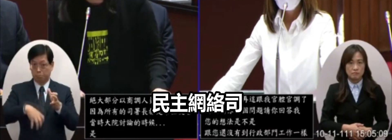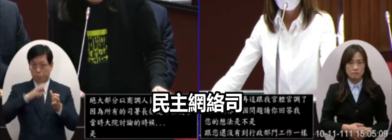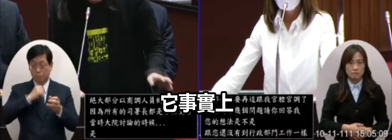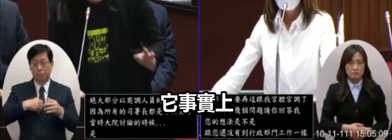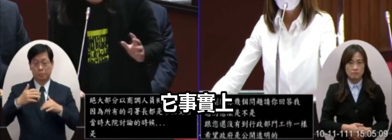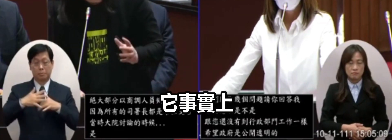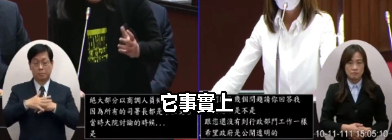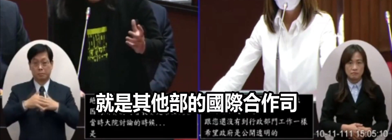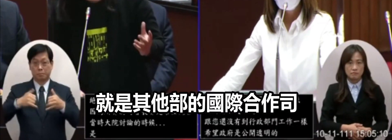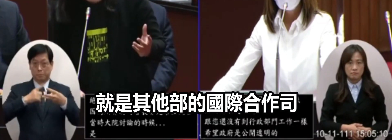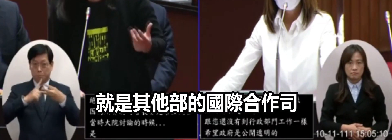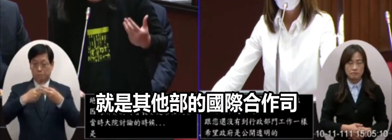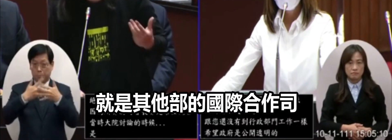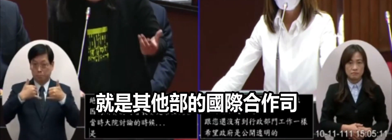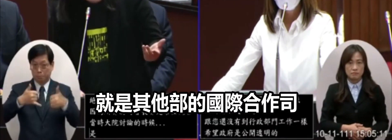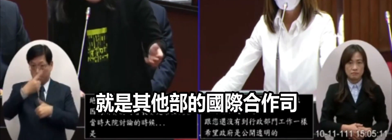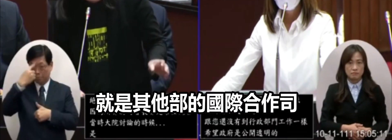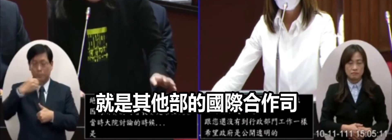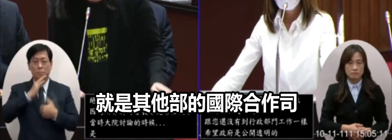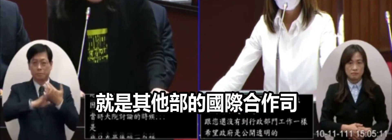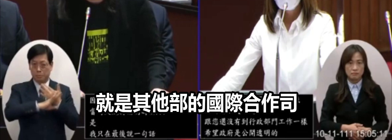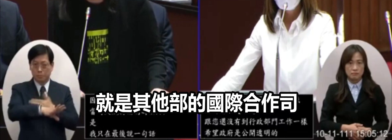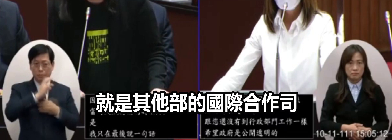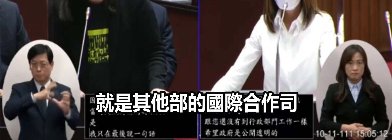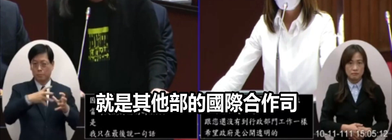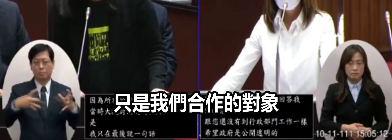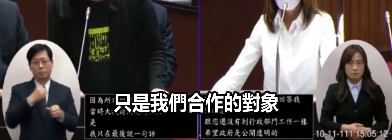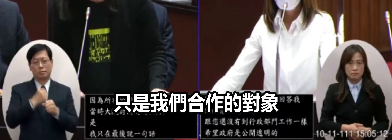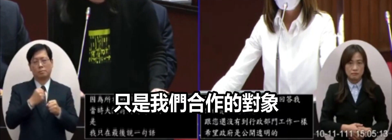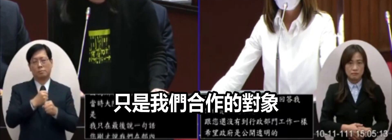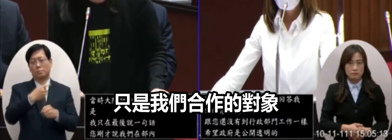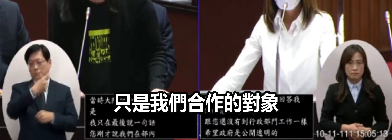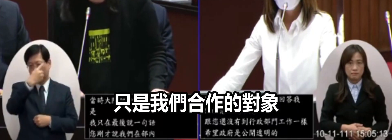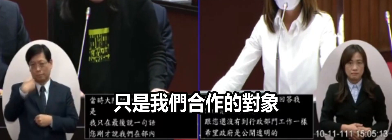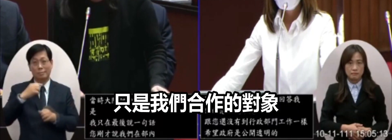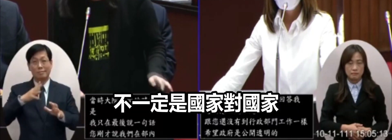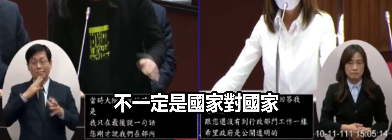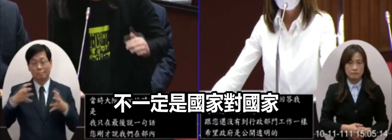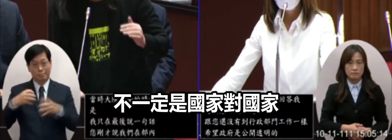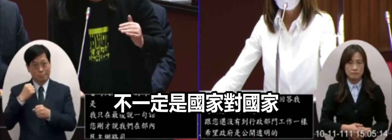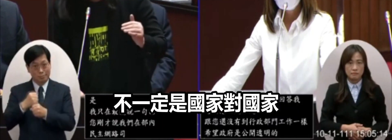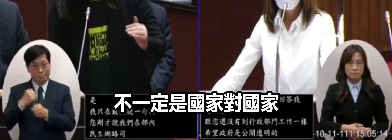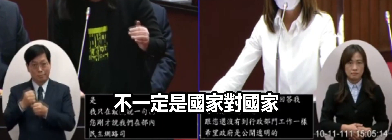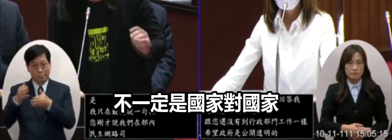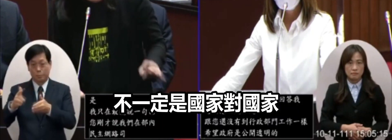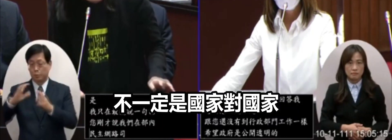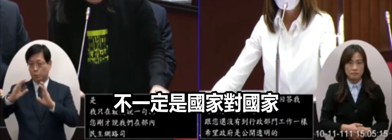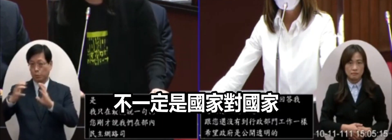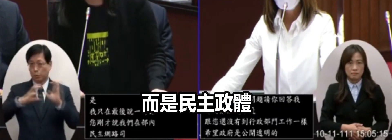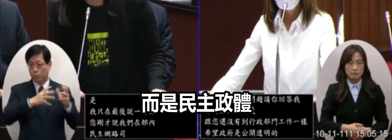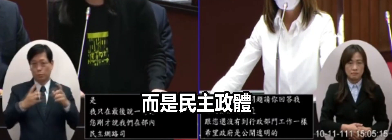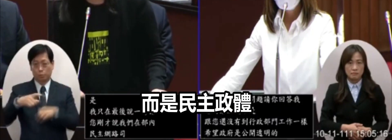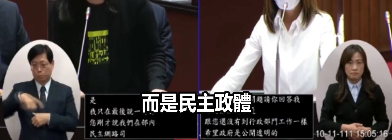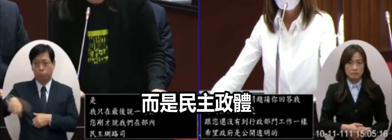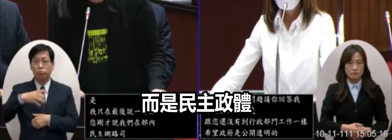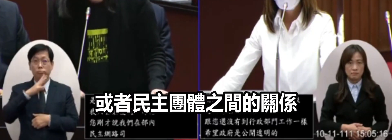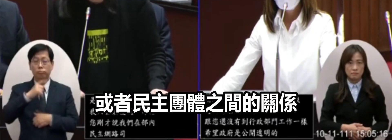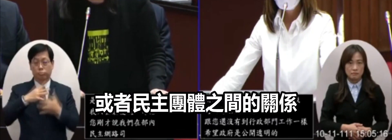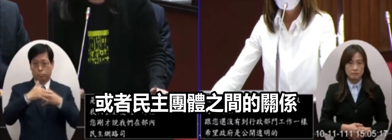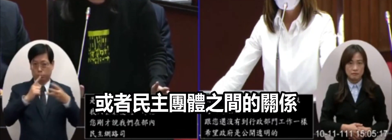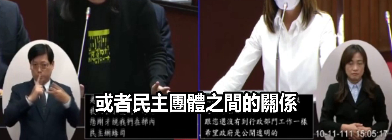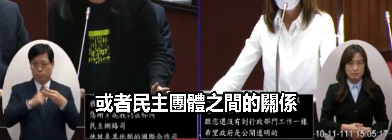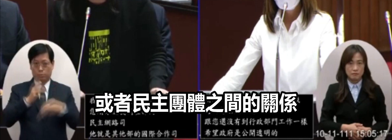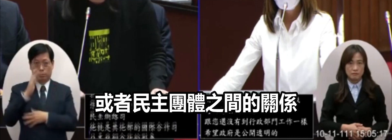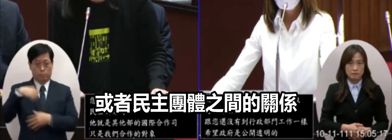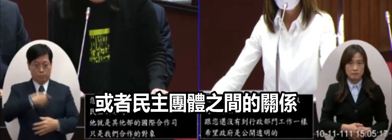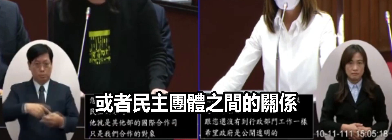络司，它事实上就是其他部的国际合作司，只是我们合作的对象不一定是国家对国家，而是民主政体或